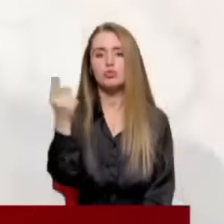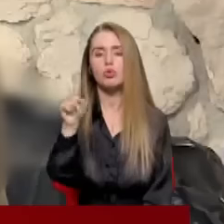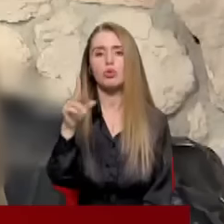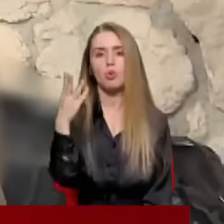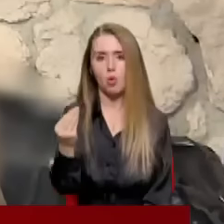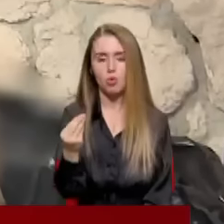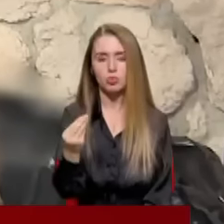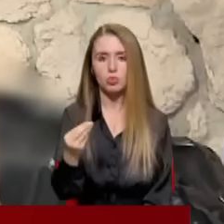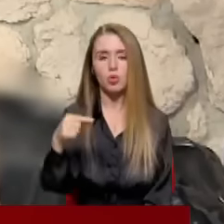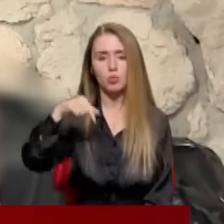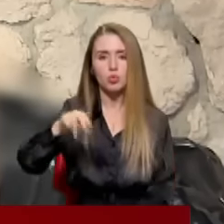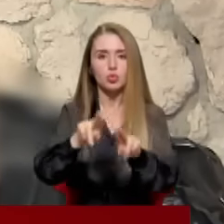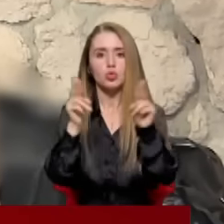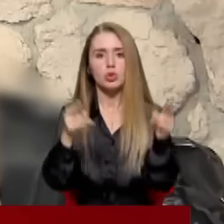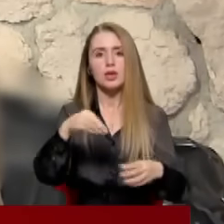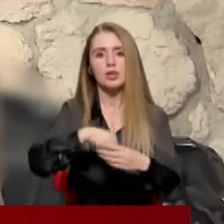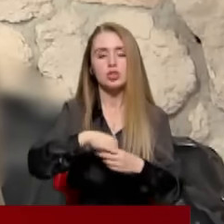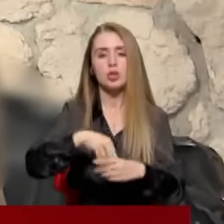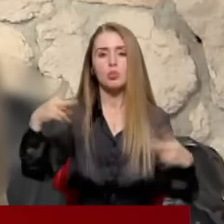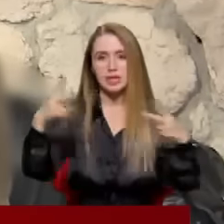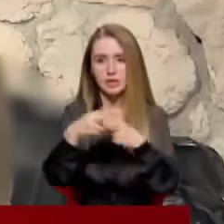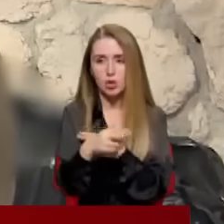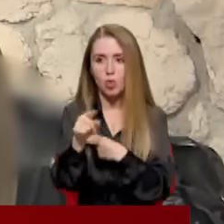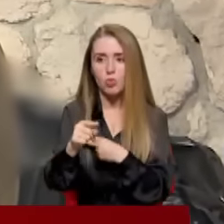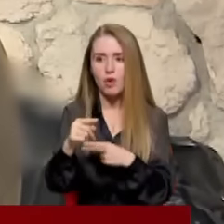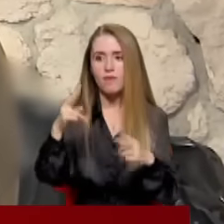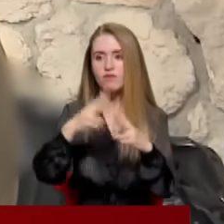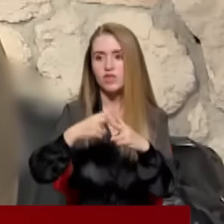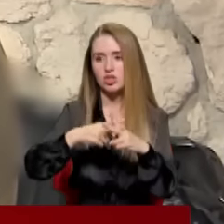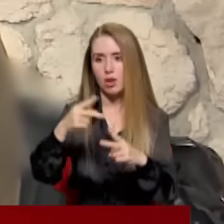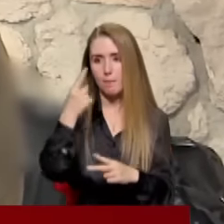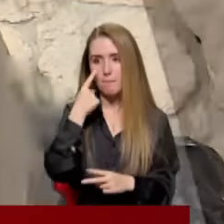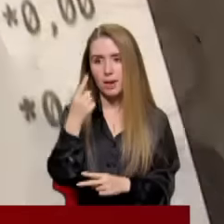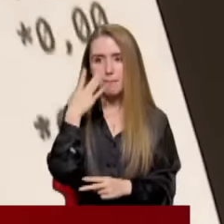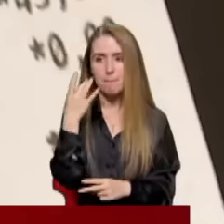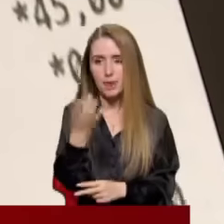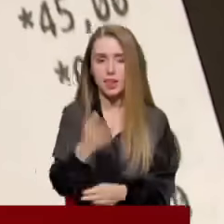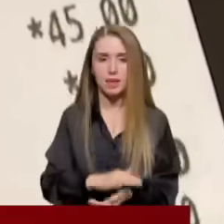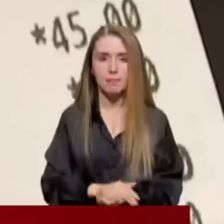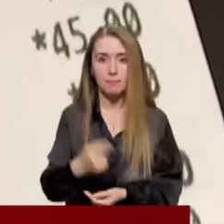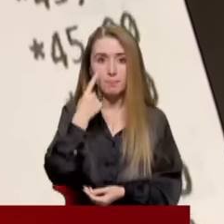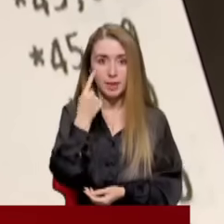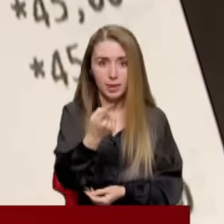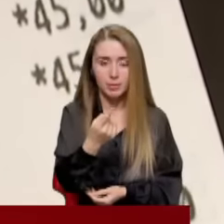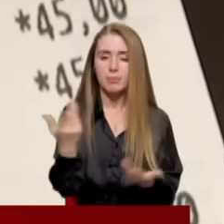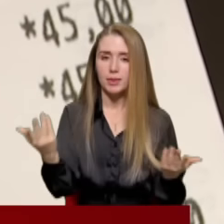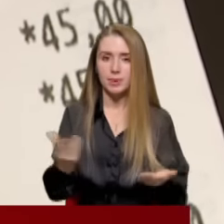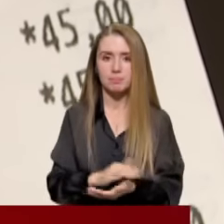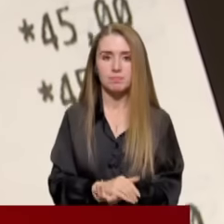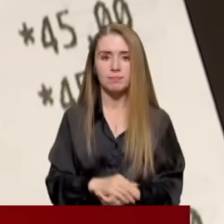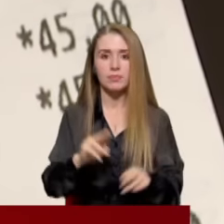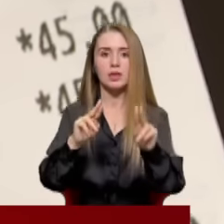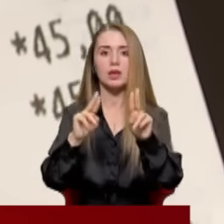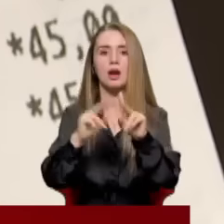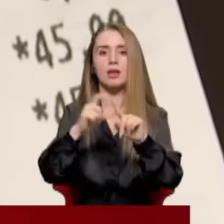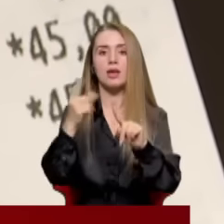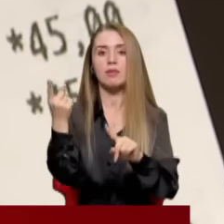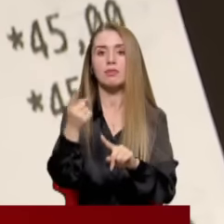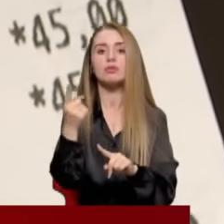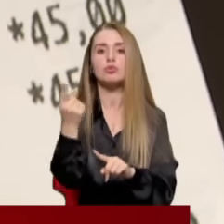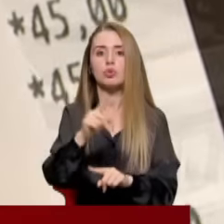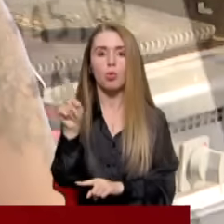olarak işletmemizde kesinlikle kesiliyor. Zaten fişlerimizde de hepsi belli burada. Bakabilir miyim acaba? Tabii ki. KDV'lerin hepsi